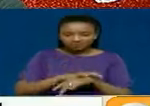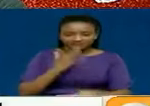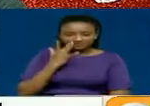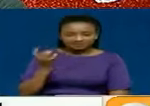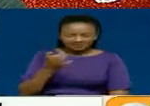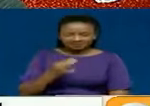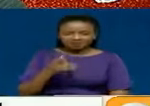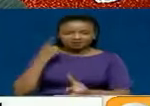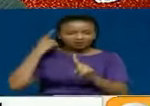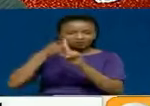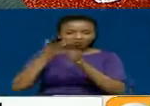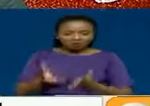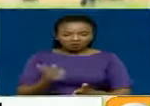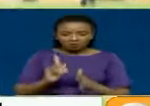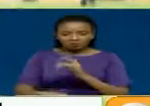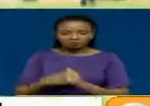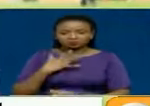analenga kushinda dhahabu.